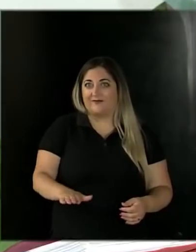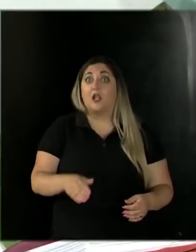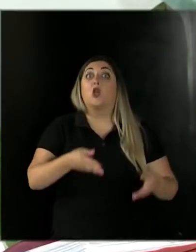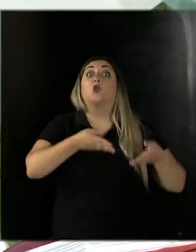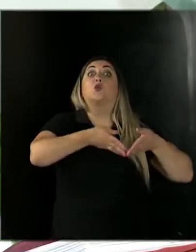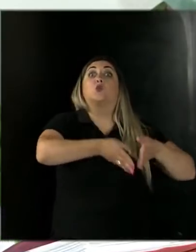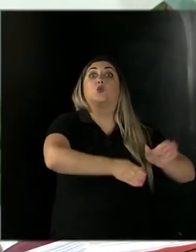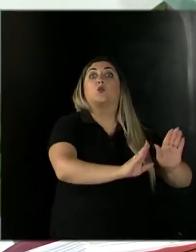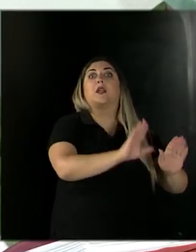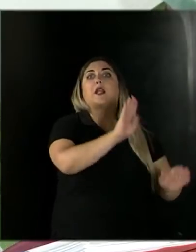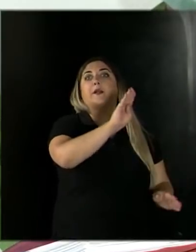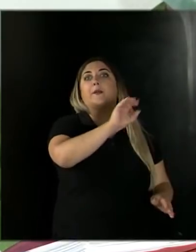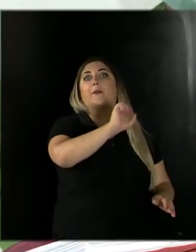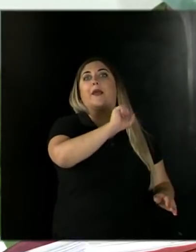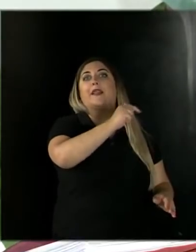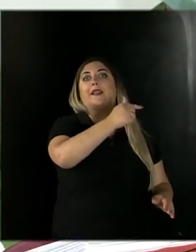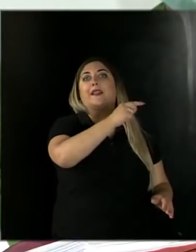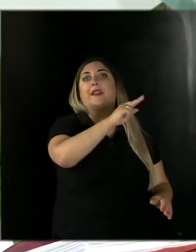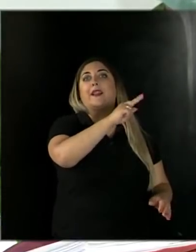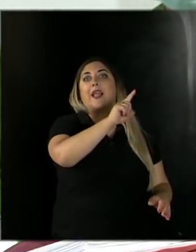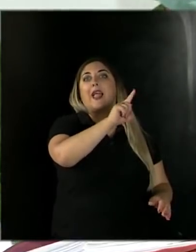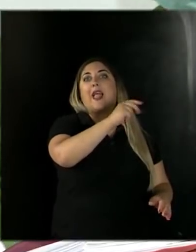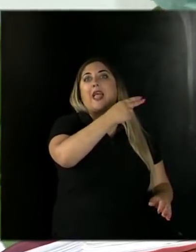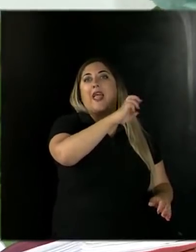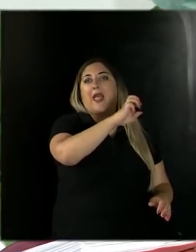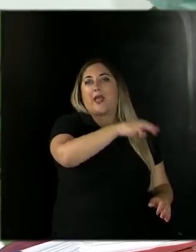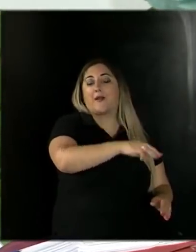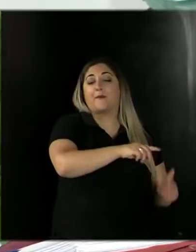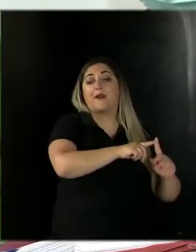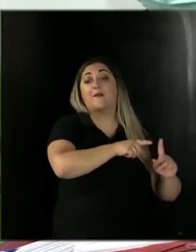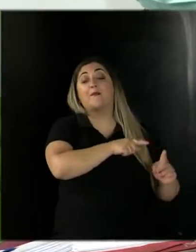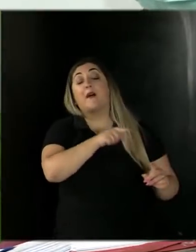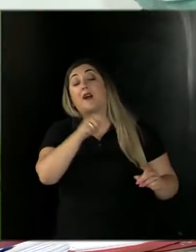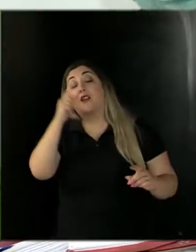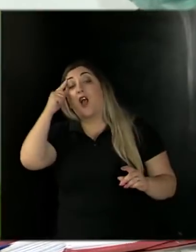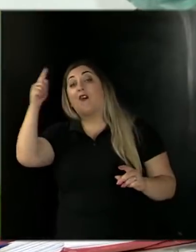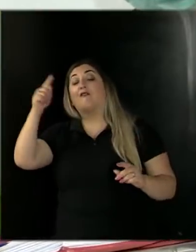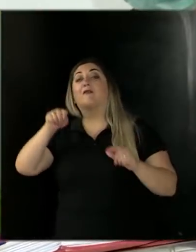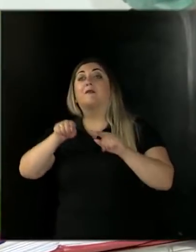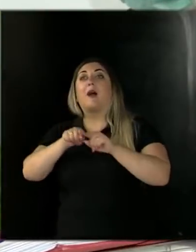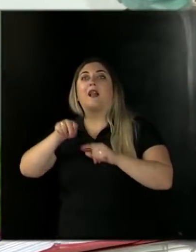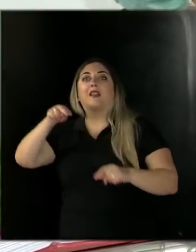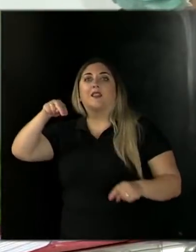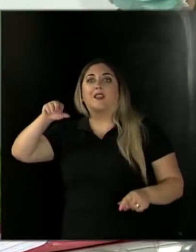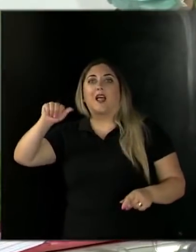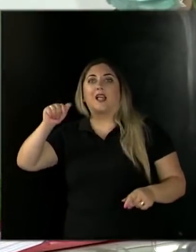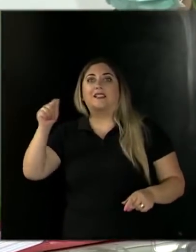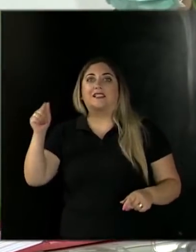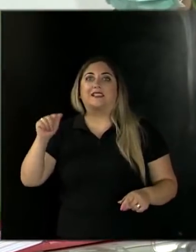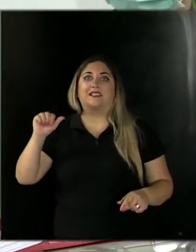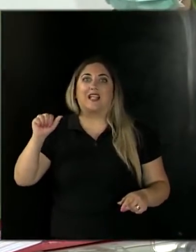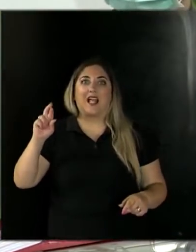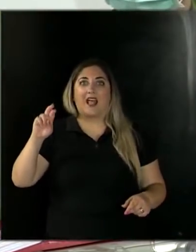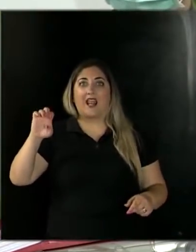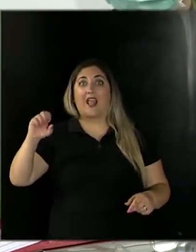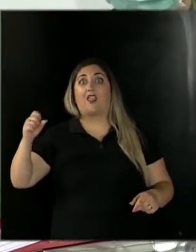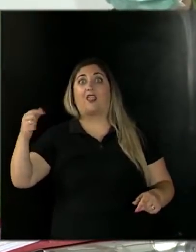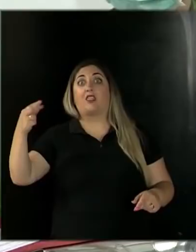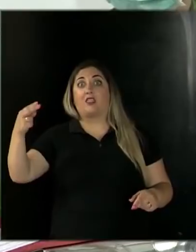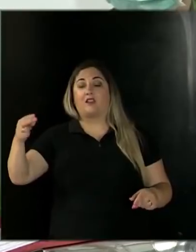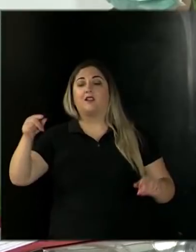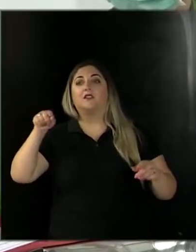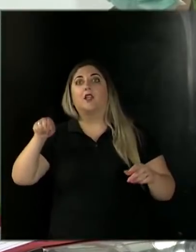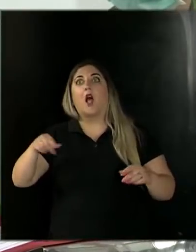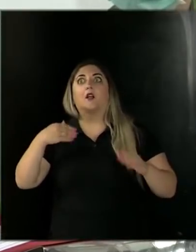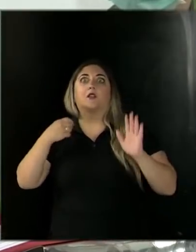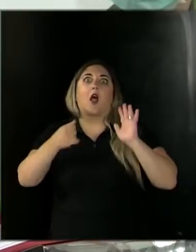f'Betlem kien magħruf bħala Ġesu ta' Nażaret. Dan l-isem jibqa' miegħu sa